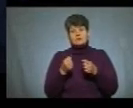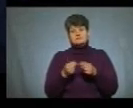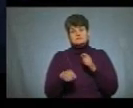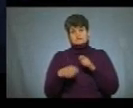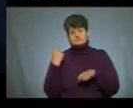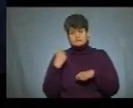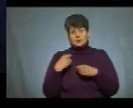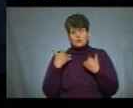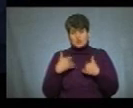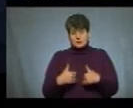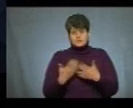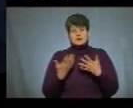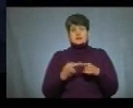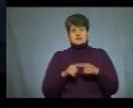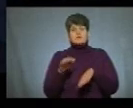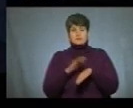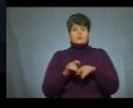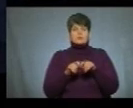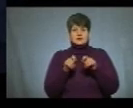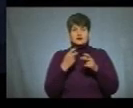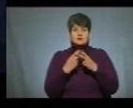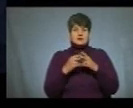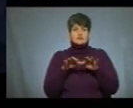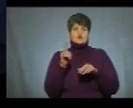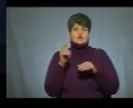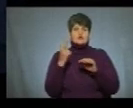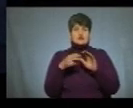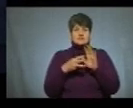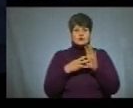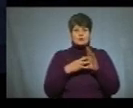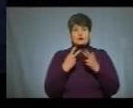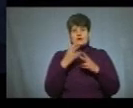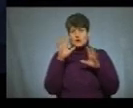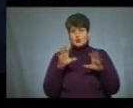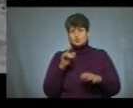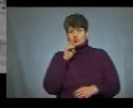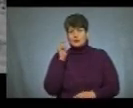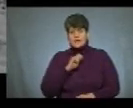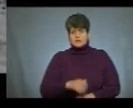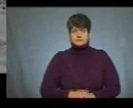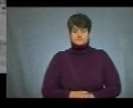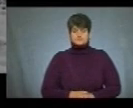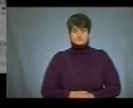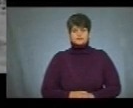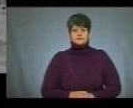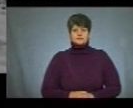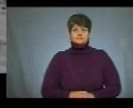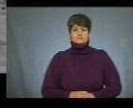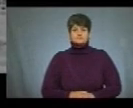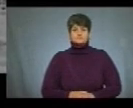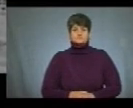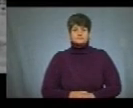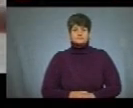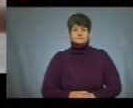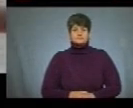даним фактом відкрите кримінальне провадження за статтею 128 Кримінального кодексу України. Марта Жураваль, Соломія Струс,